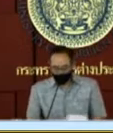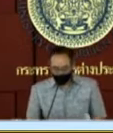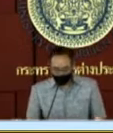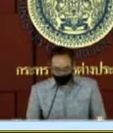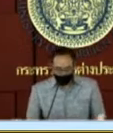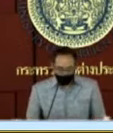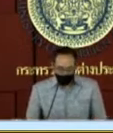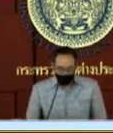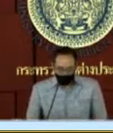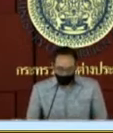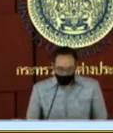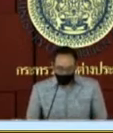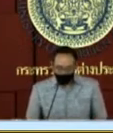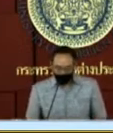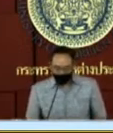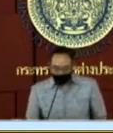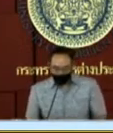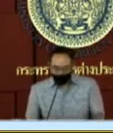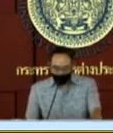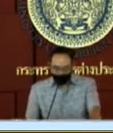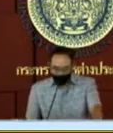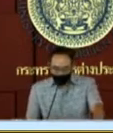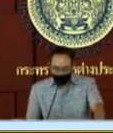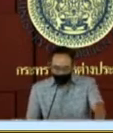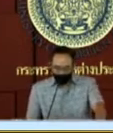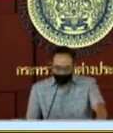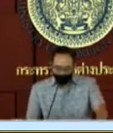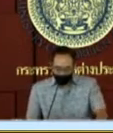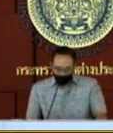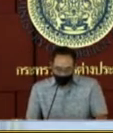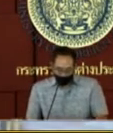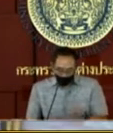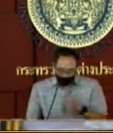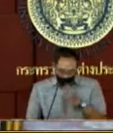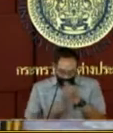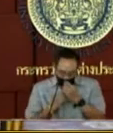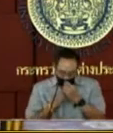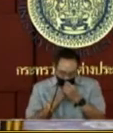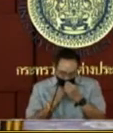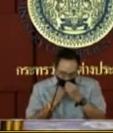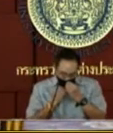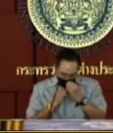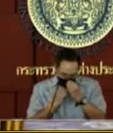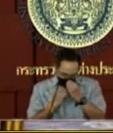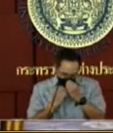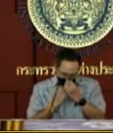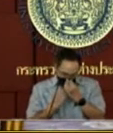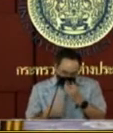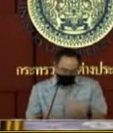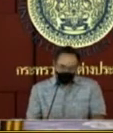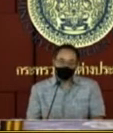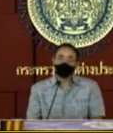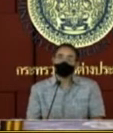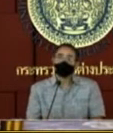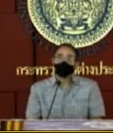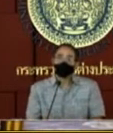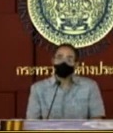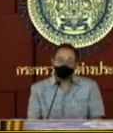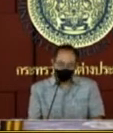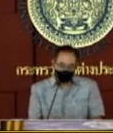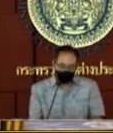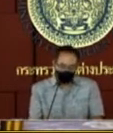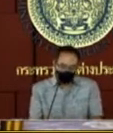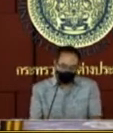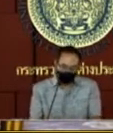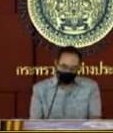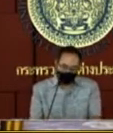ไทยนะครับส.ส.สหรัฐยังได้เข้าเยี่ยมคารวะนายกรัฐมนตรีนะครับที่ทำเนียบรัฐบาลนะครับน